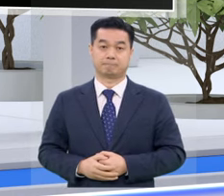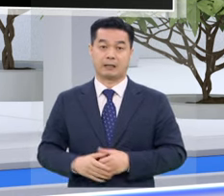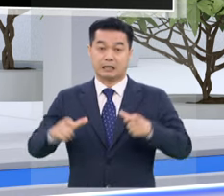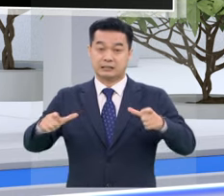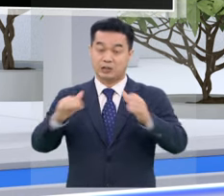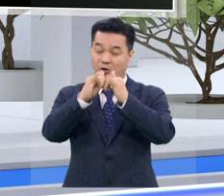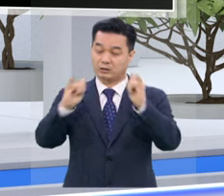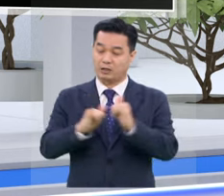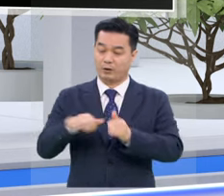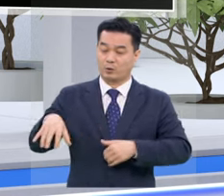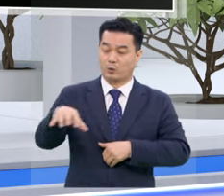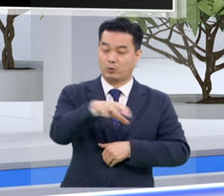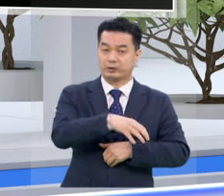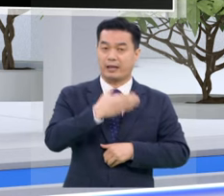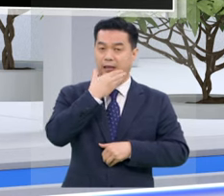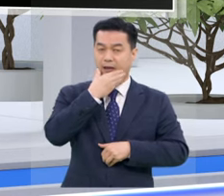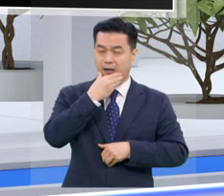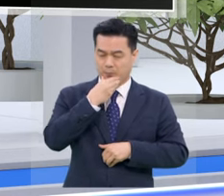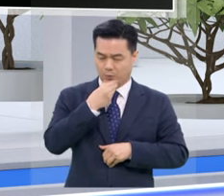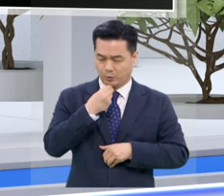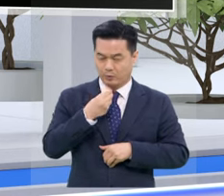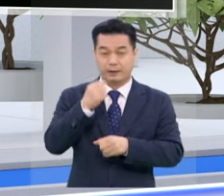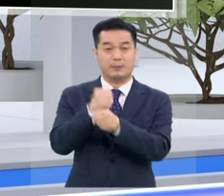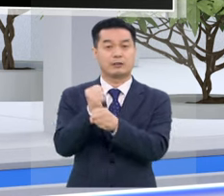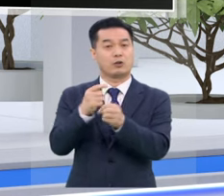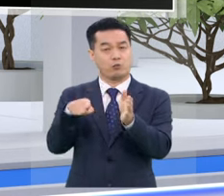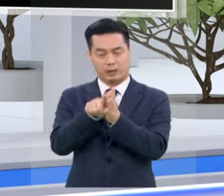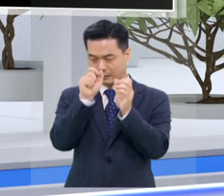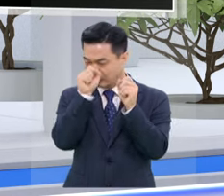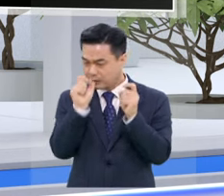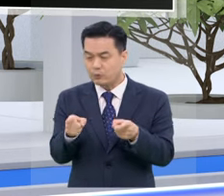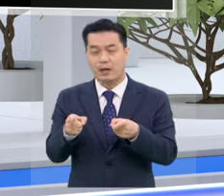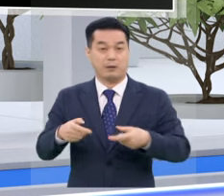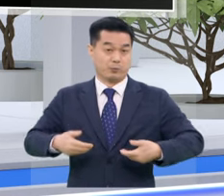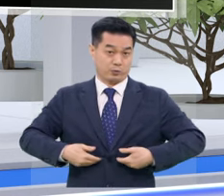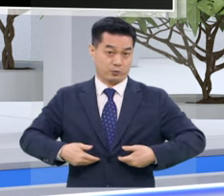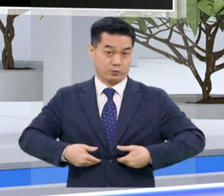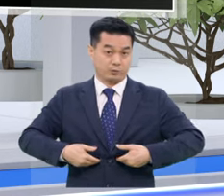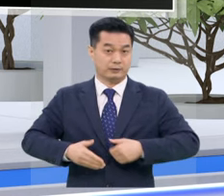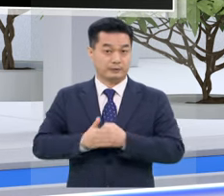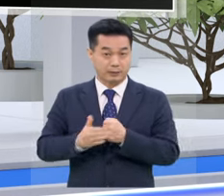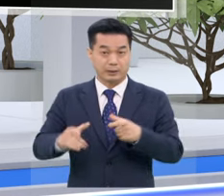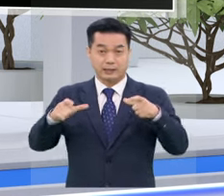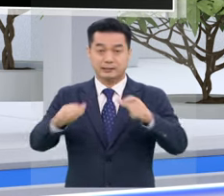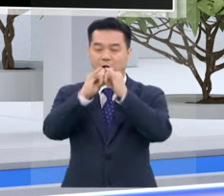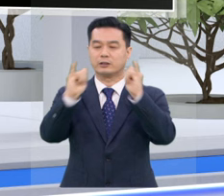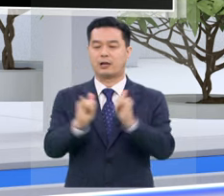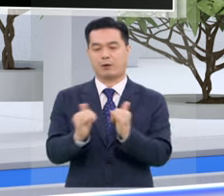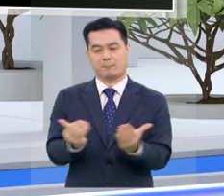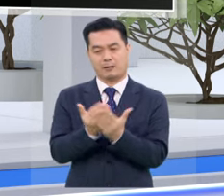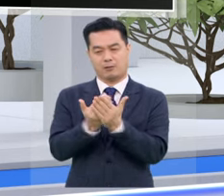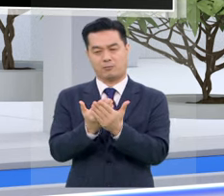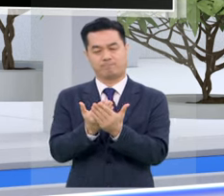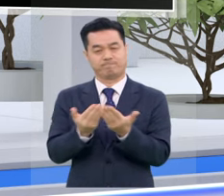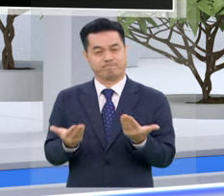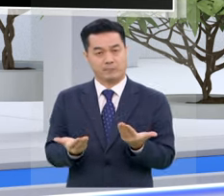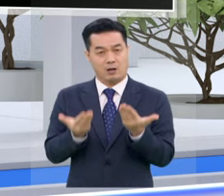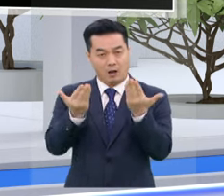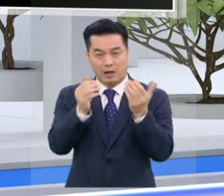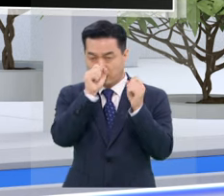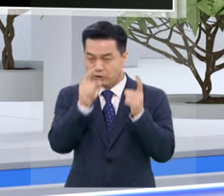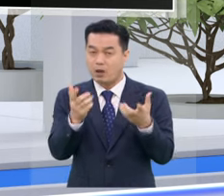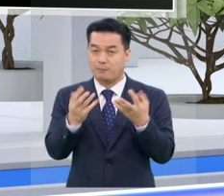사회를 행복한 곳으로 바꿀 수 있는 계기가 필요하다는 생각이 들었고지 의 발전에 헌신할 기회가 많은